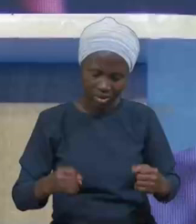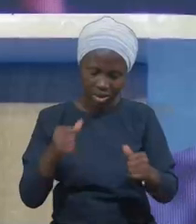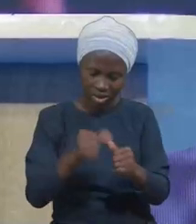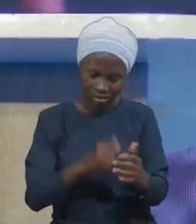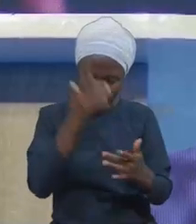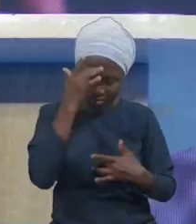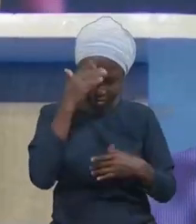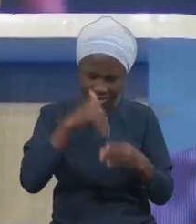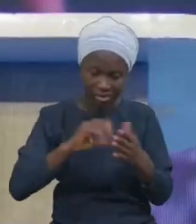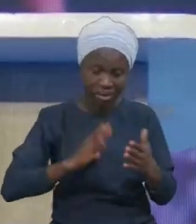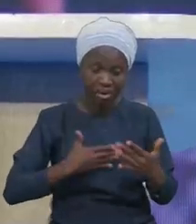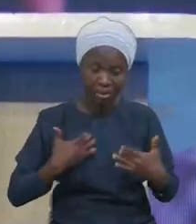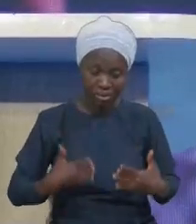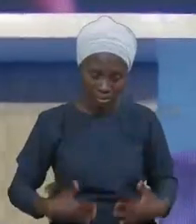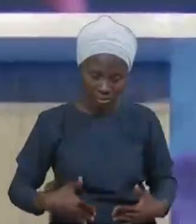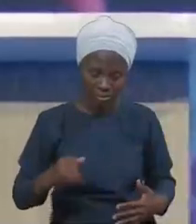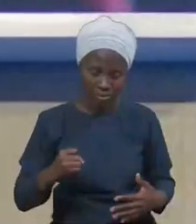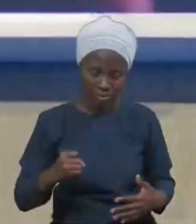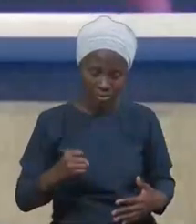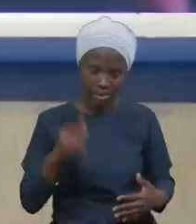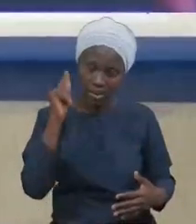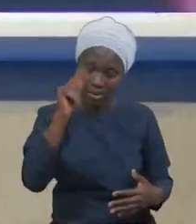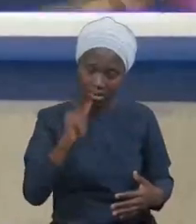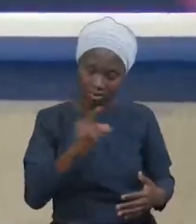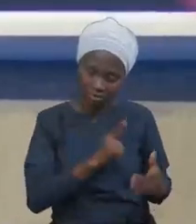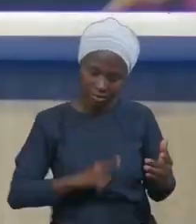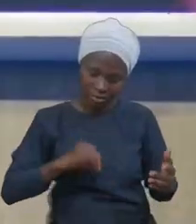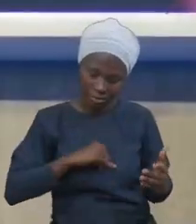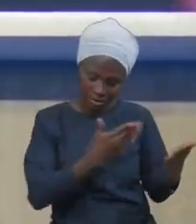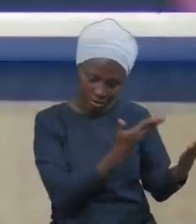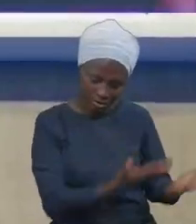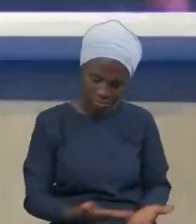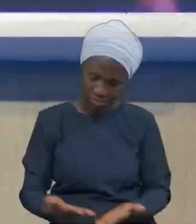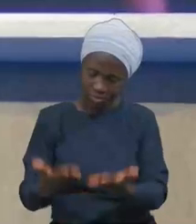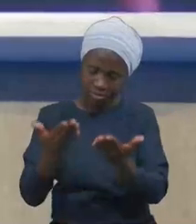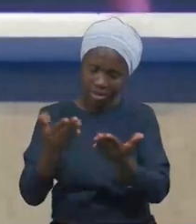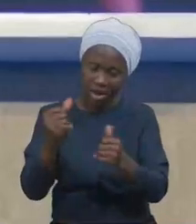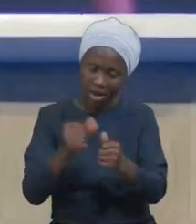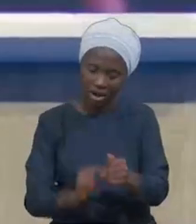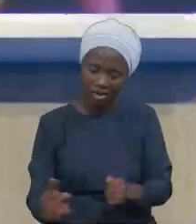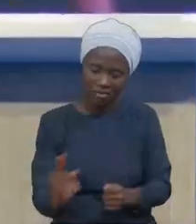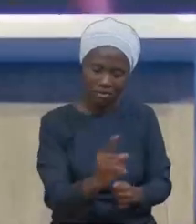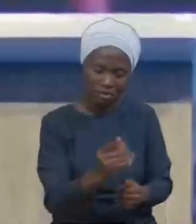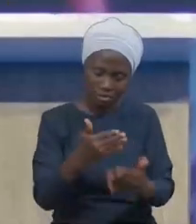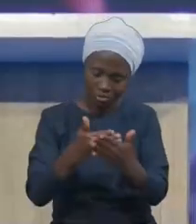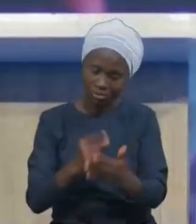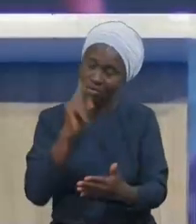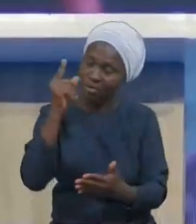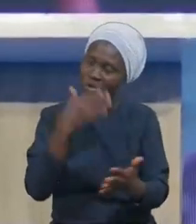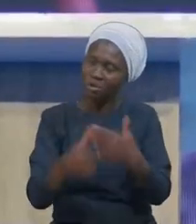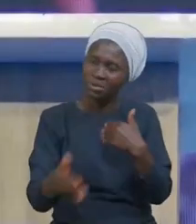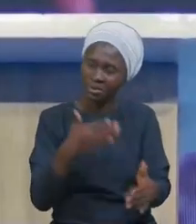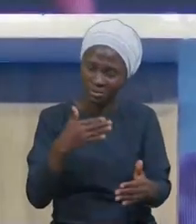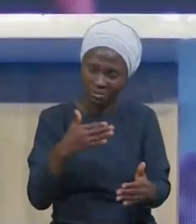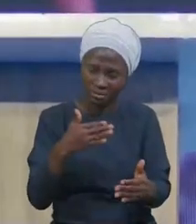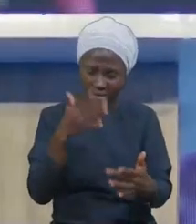nos corps. C'est pourquoi, Seigneur, je présente tous devant toi, quelle que soit l'infirmité, quelle